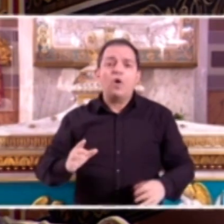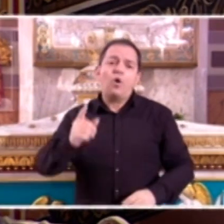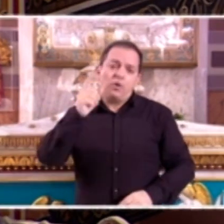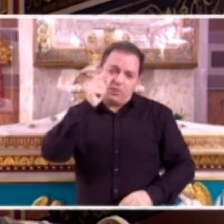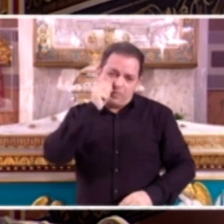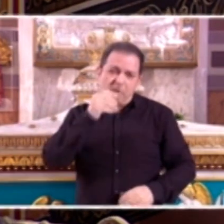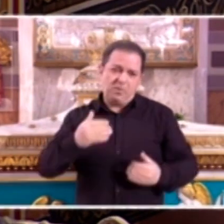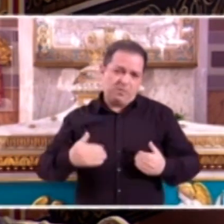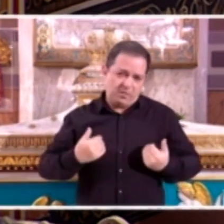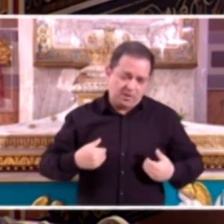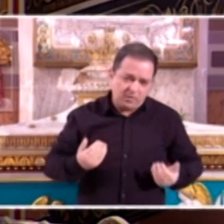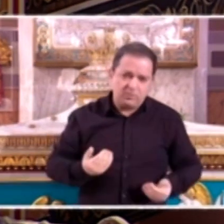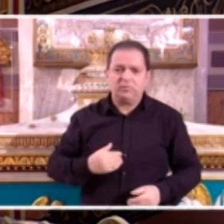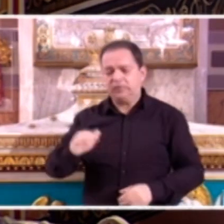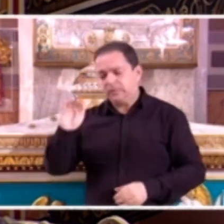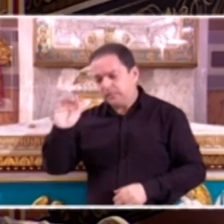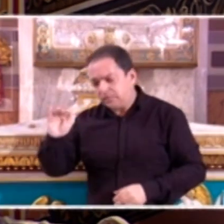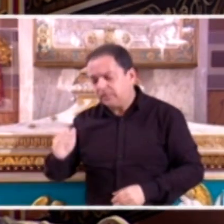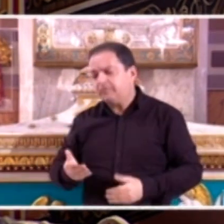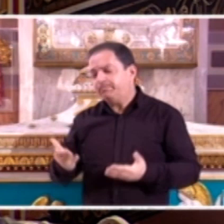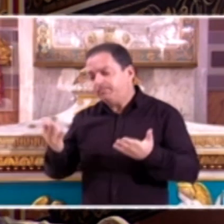Είπε δε αυτό ο Υιός,